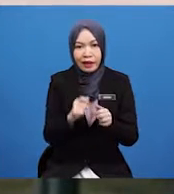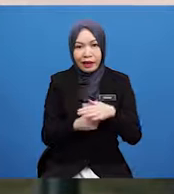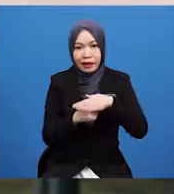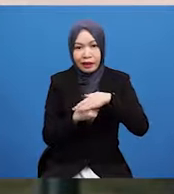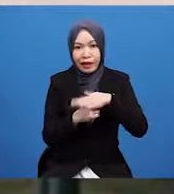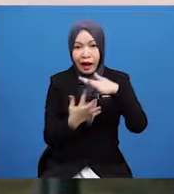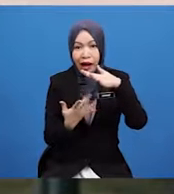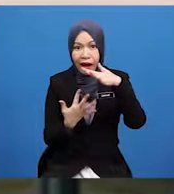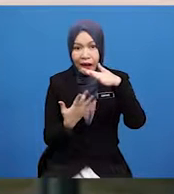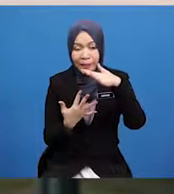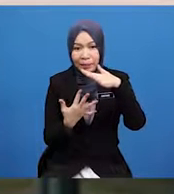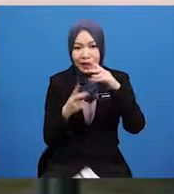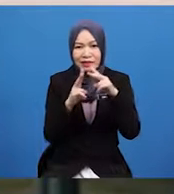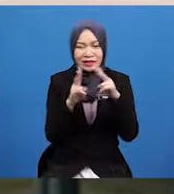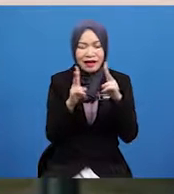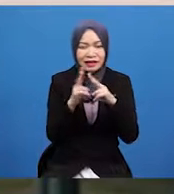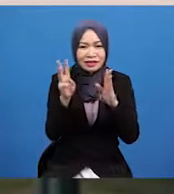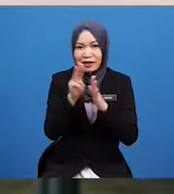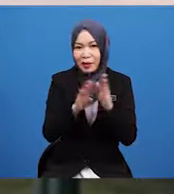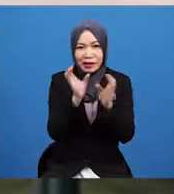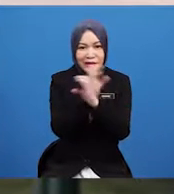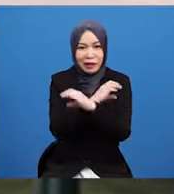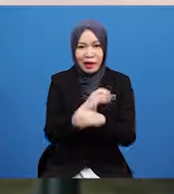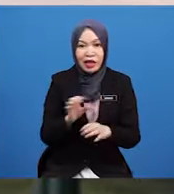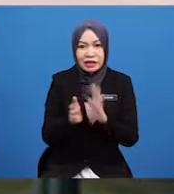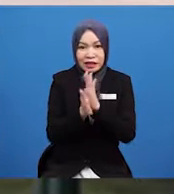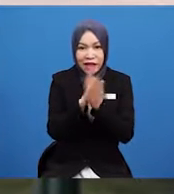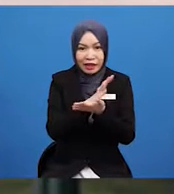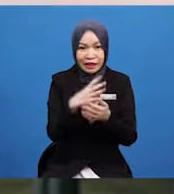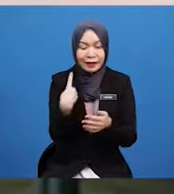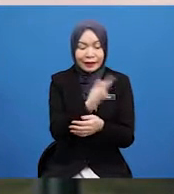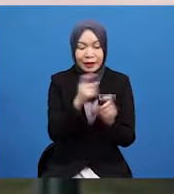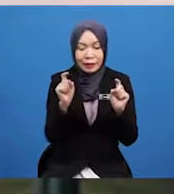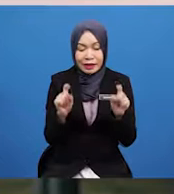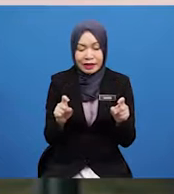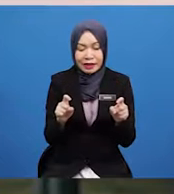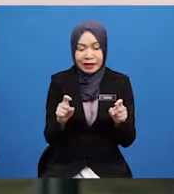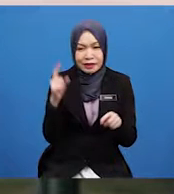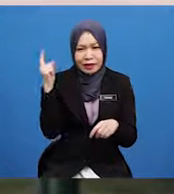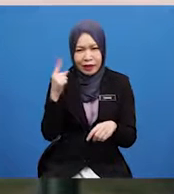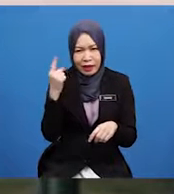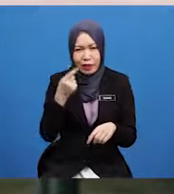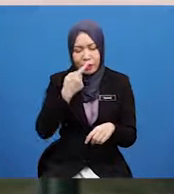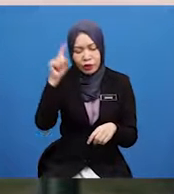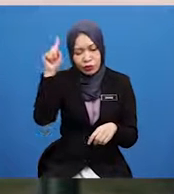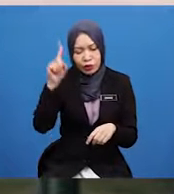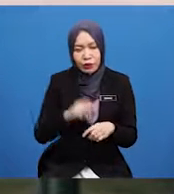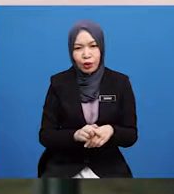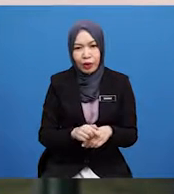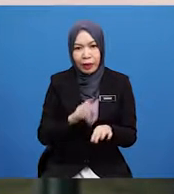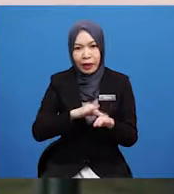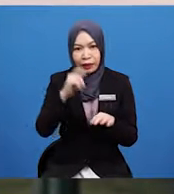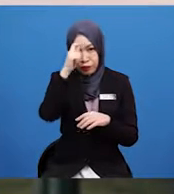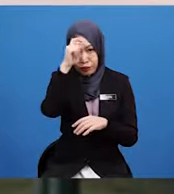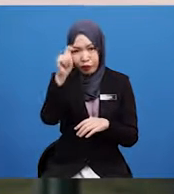mencoba bukan oleh itu kita mestilah selalu bersyukur dan menjaga peralatannya kita add